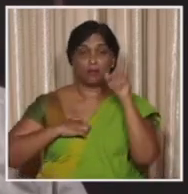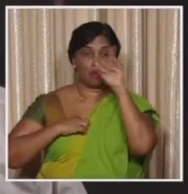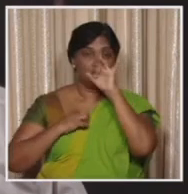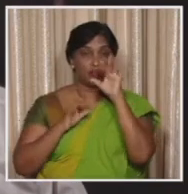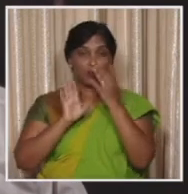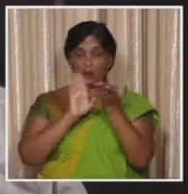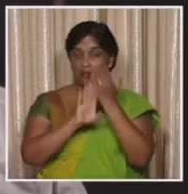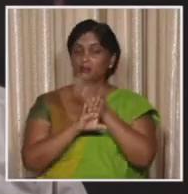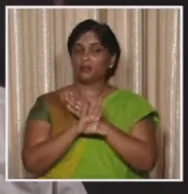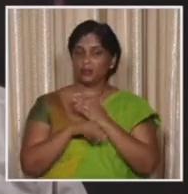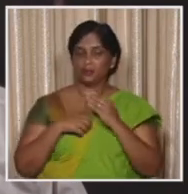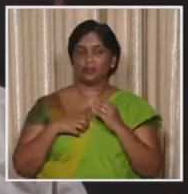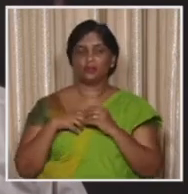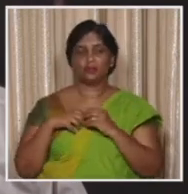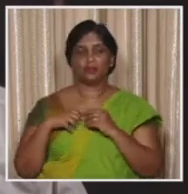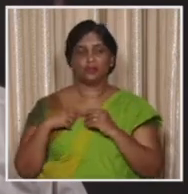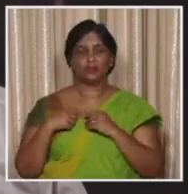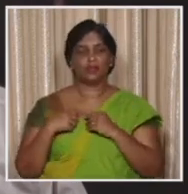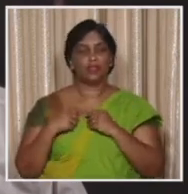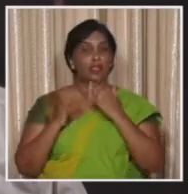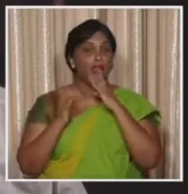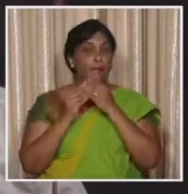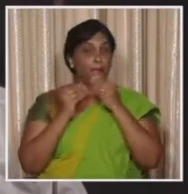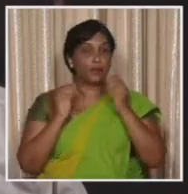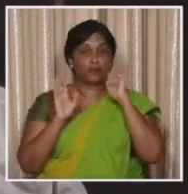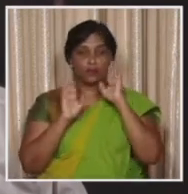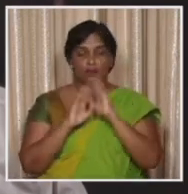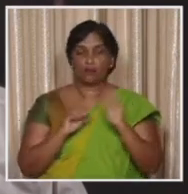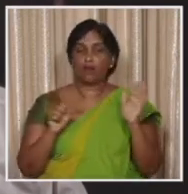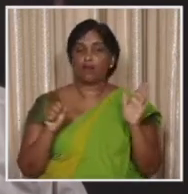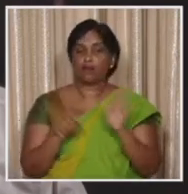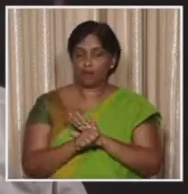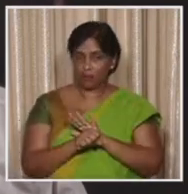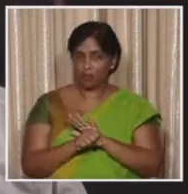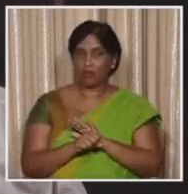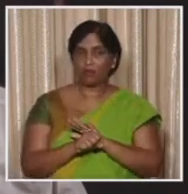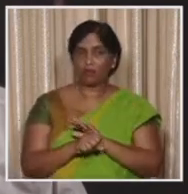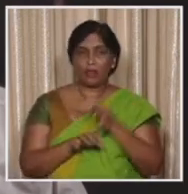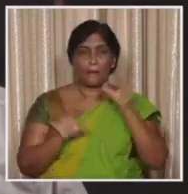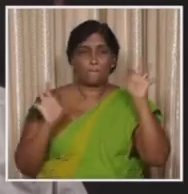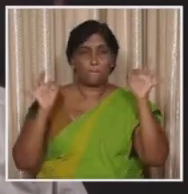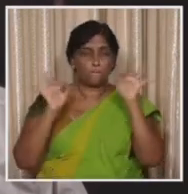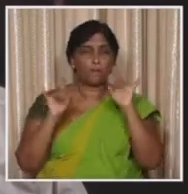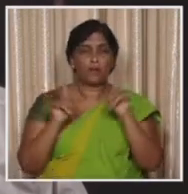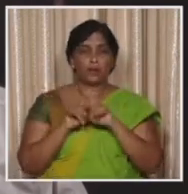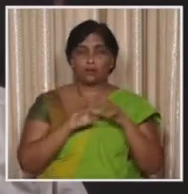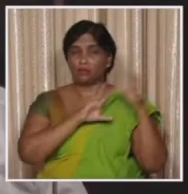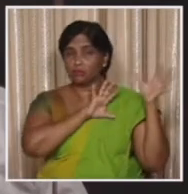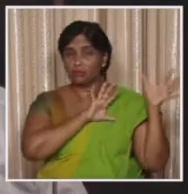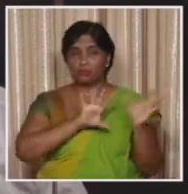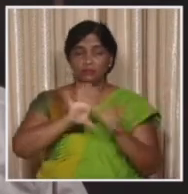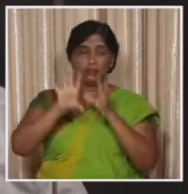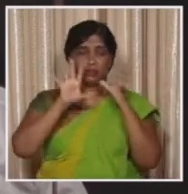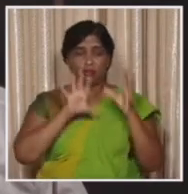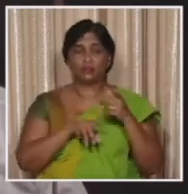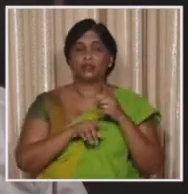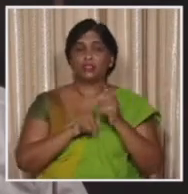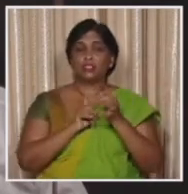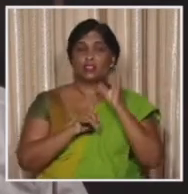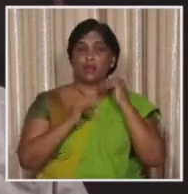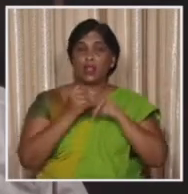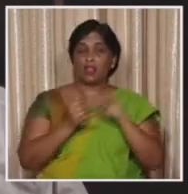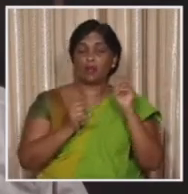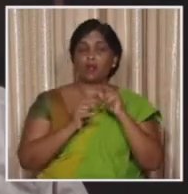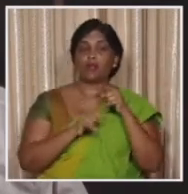15කට ඉස්සෙල්. නිවුස් වල පෙන්වුවේ සම්පූර්ණ මැස්සෝ වගේ කඩාගෙන යනවා අර ජනාධිපති